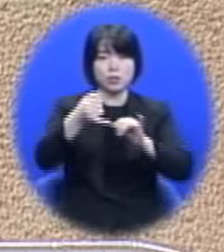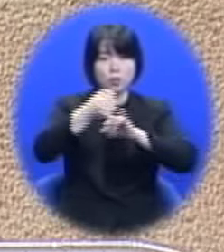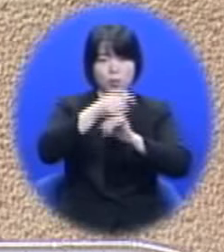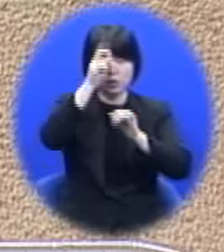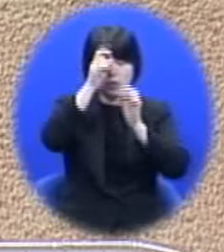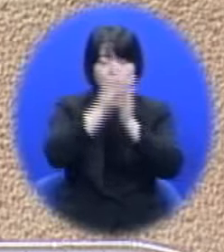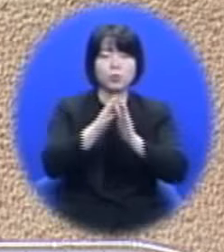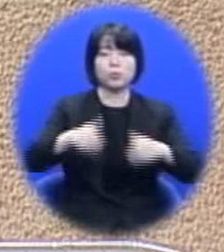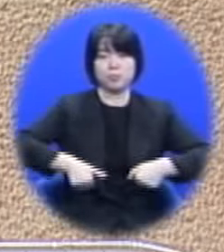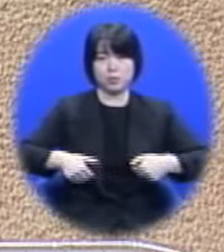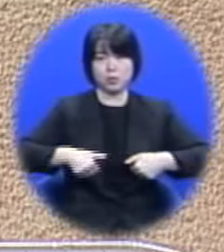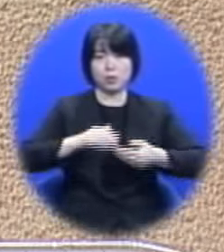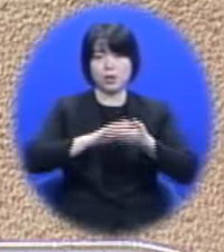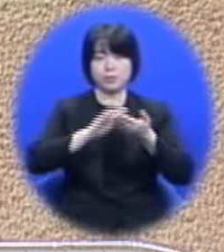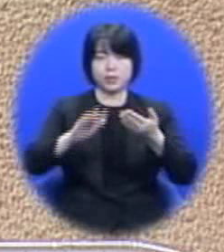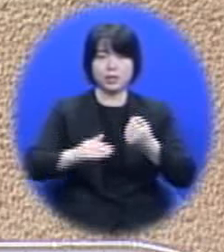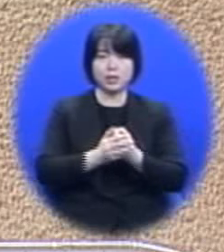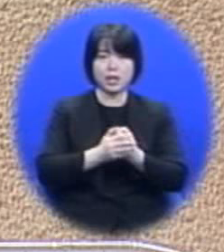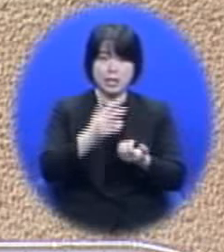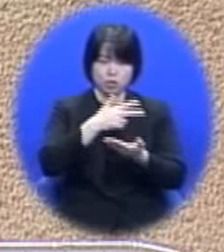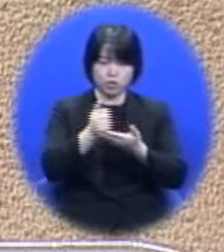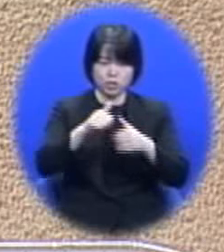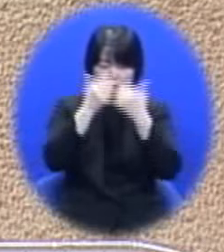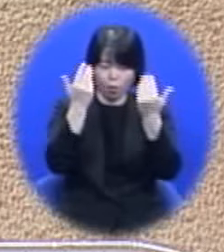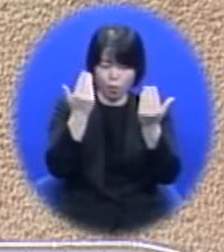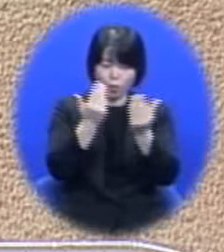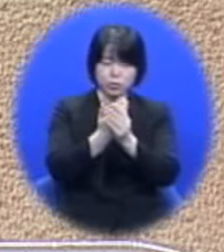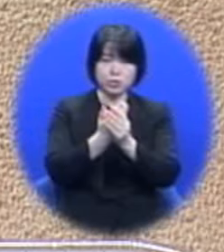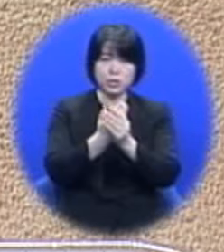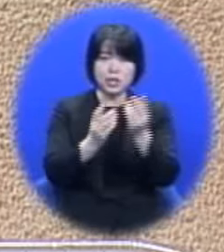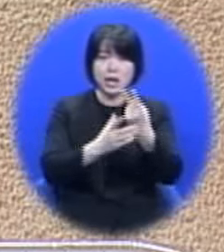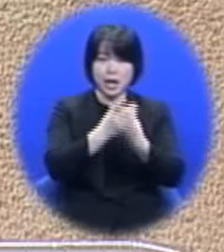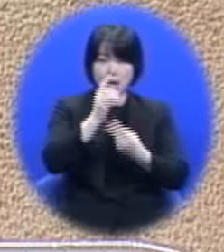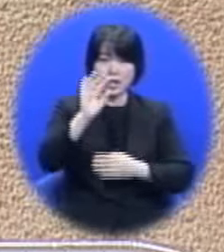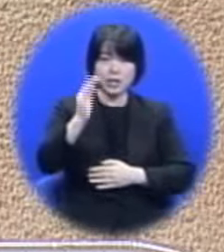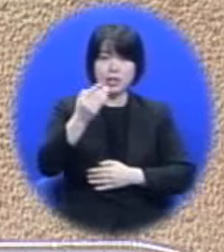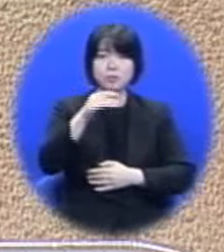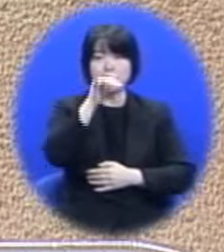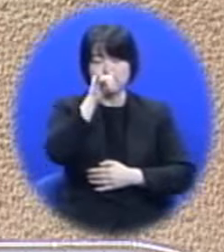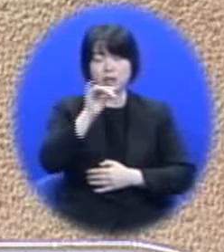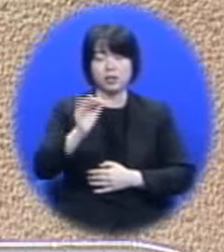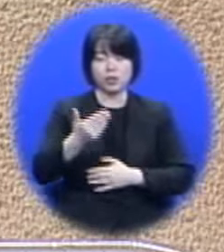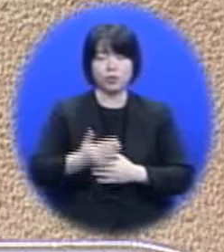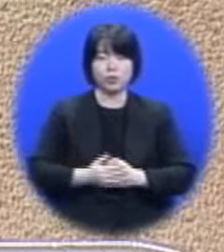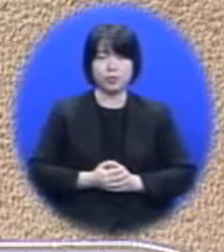돼요. 주님과 온전히 하나됨이 있어야 하는 것입니다.